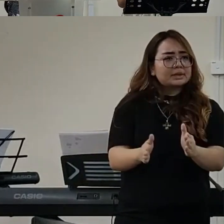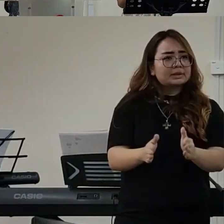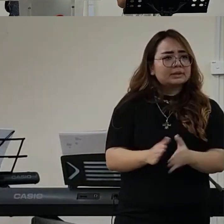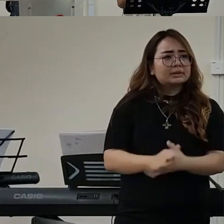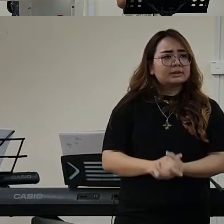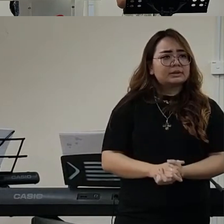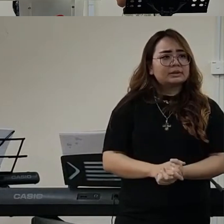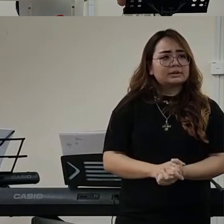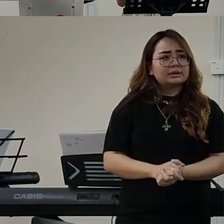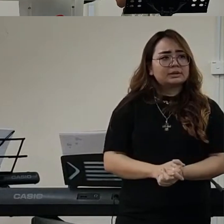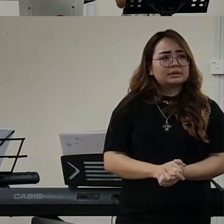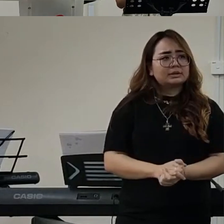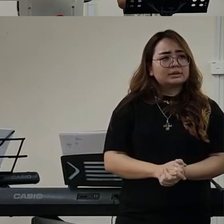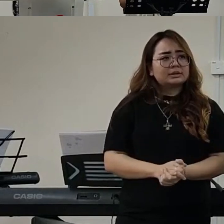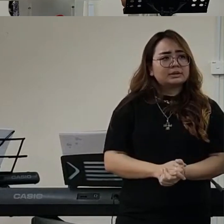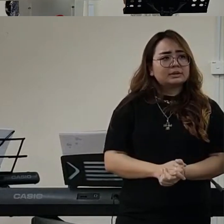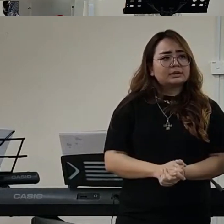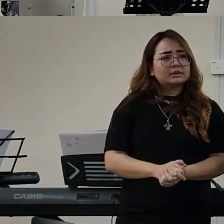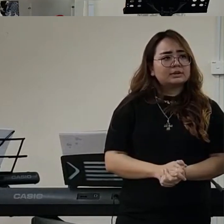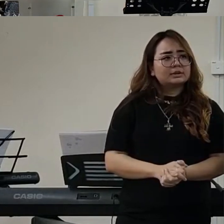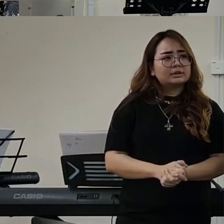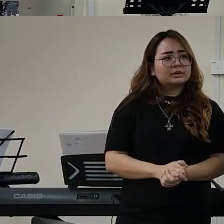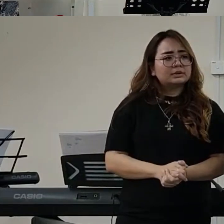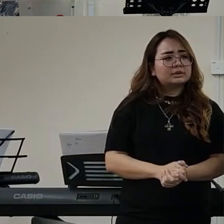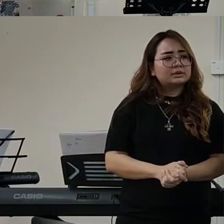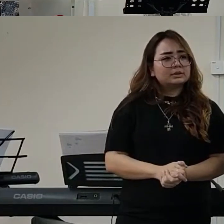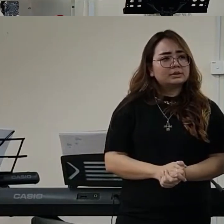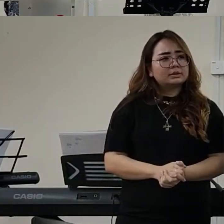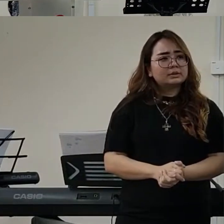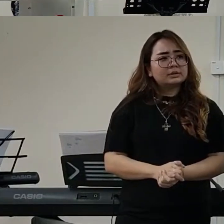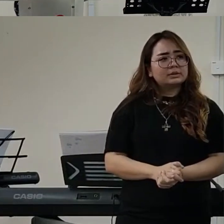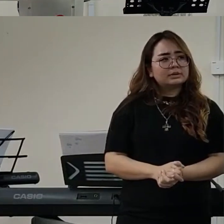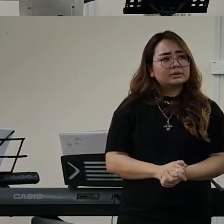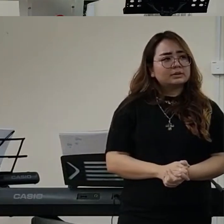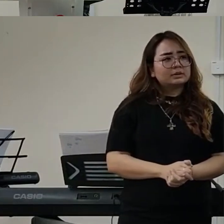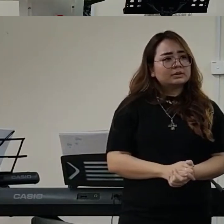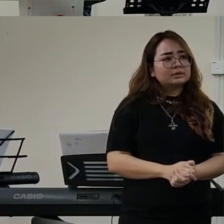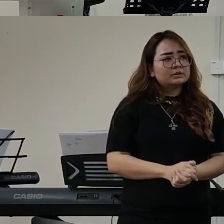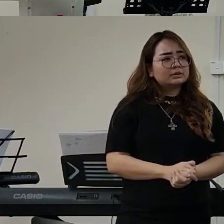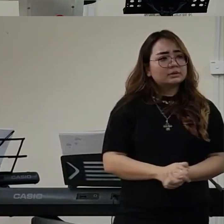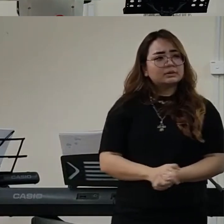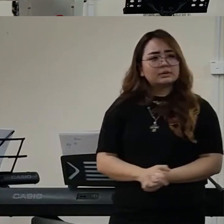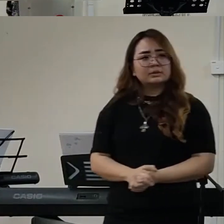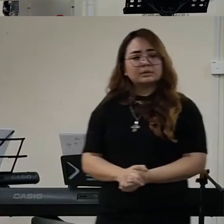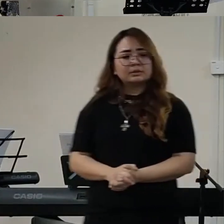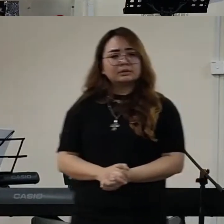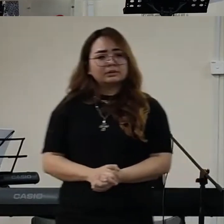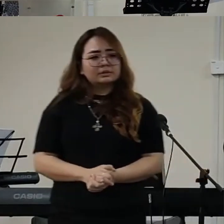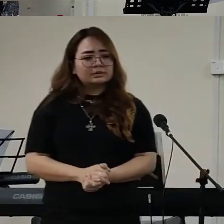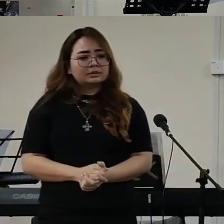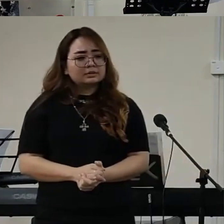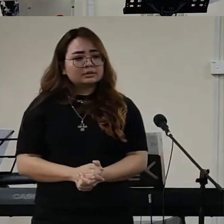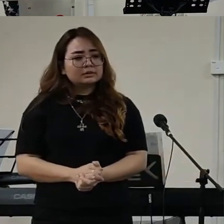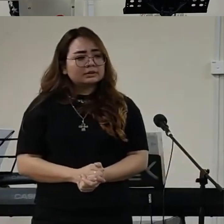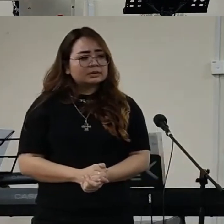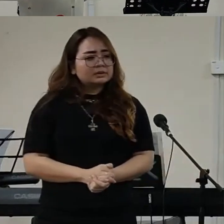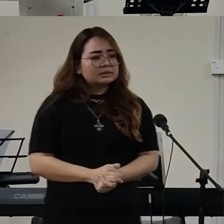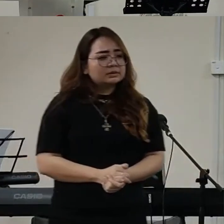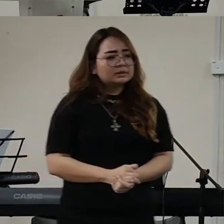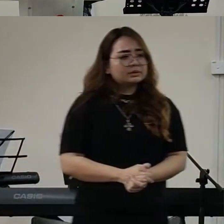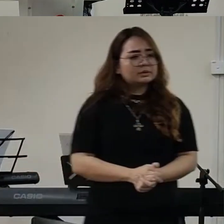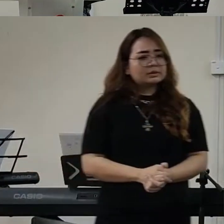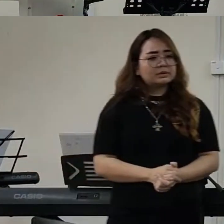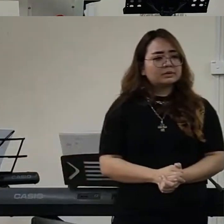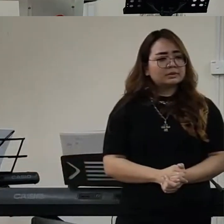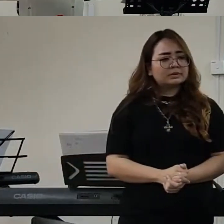是协助在那个小组里面的人。我们今天要来注意听这个我们要说的话。 I'm going to read. We are going to read a